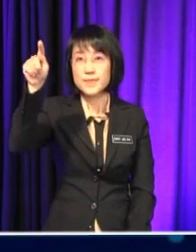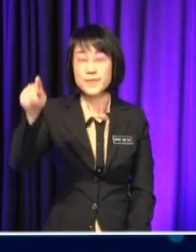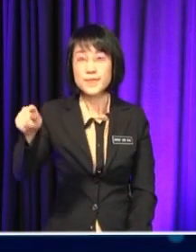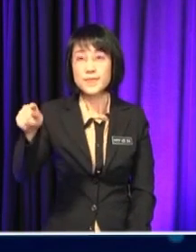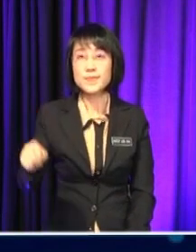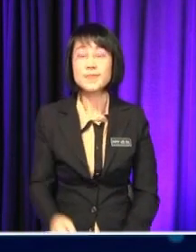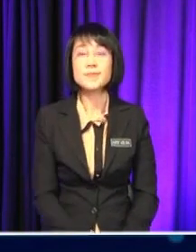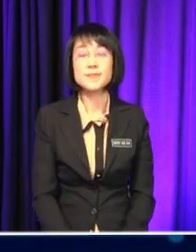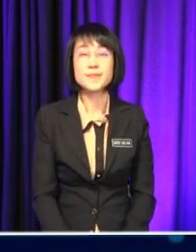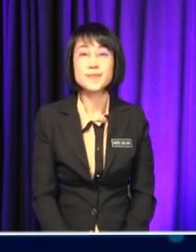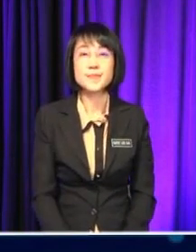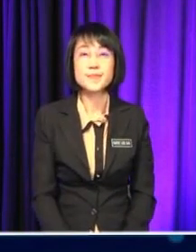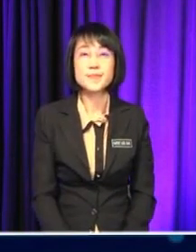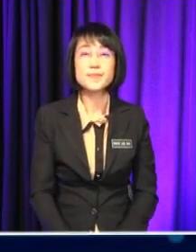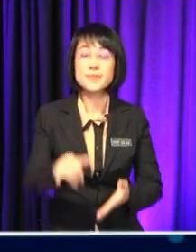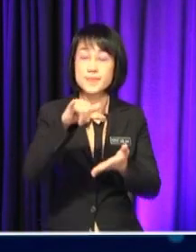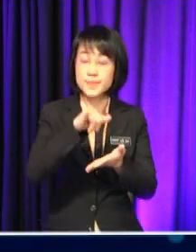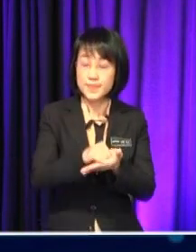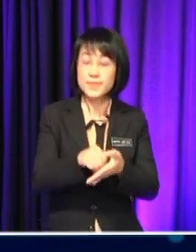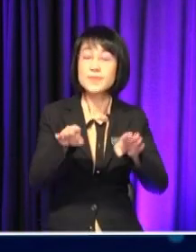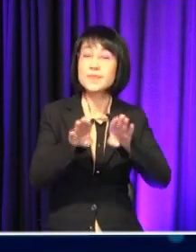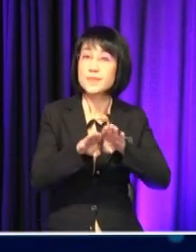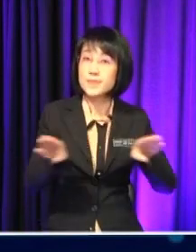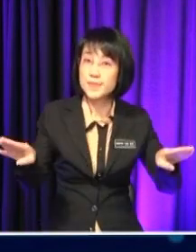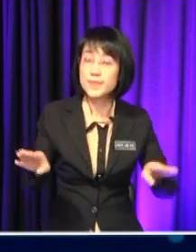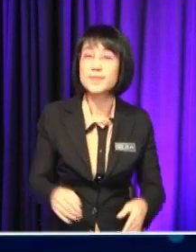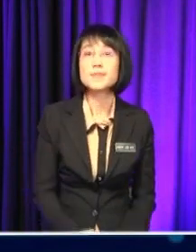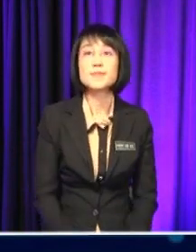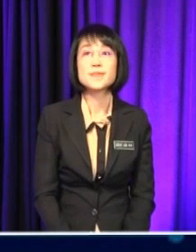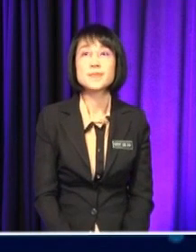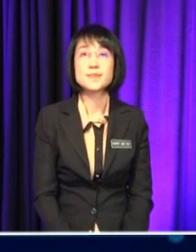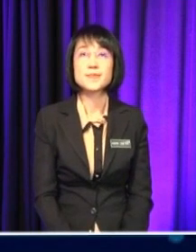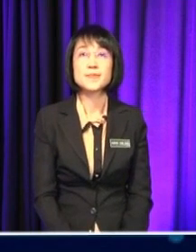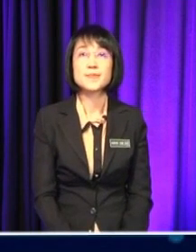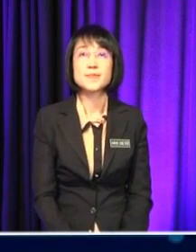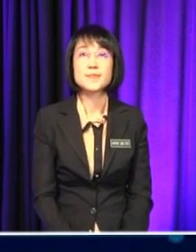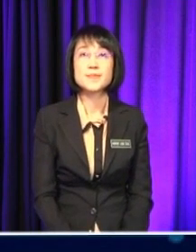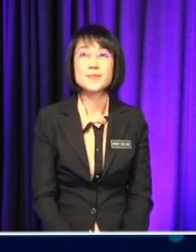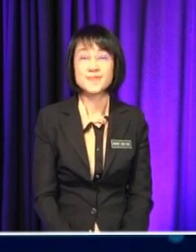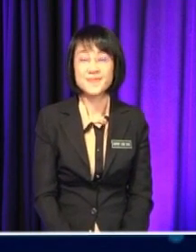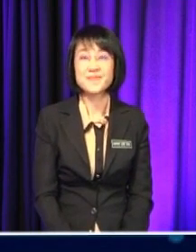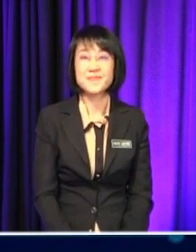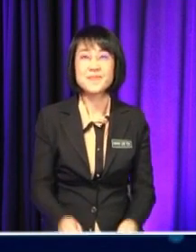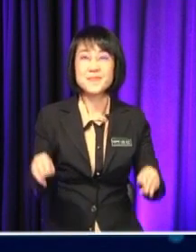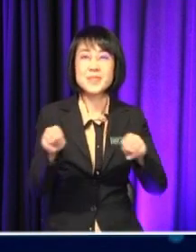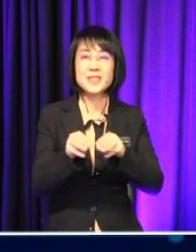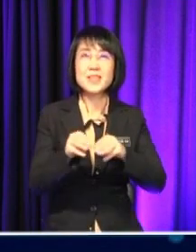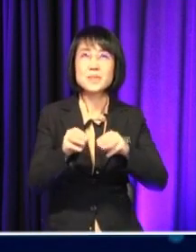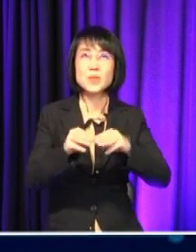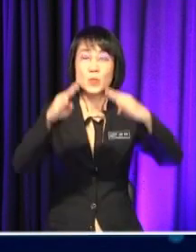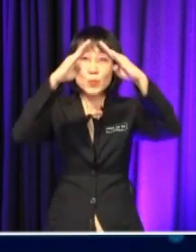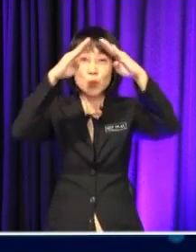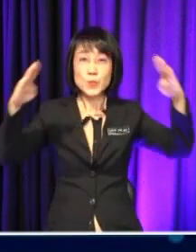ruangan simbol tersebut Nah itu saja biasanya dia dia ibaratnya seperti Oh Ning lah oh Ning rumah